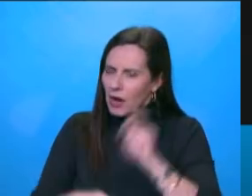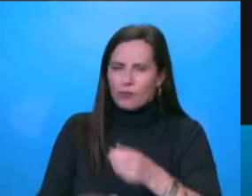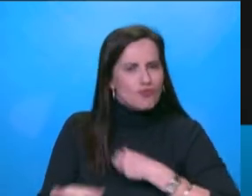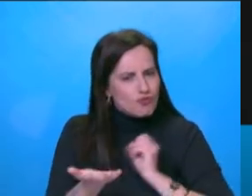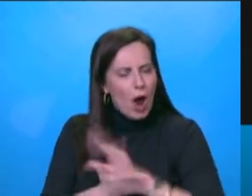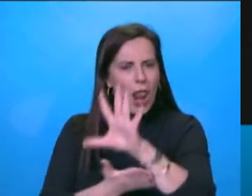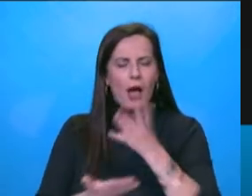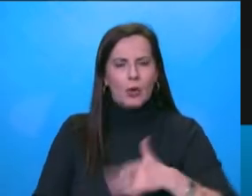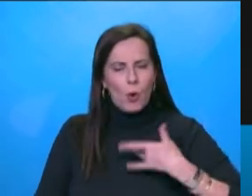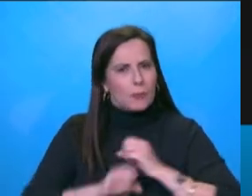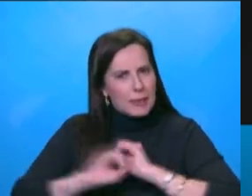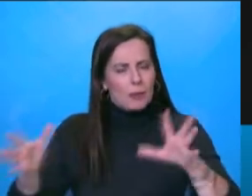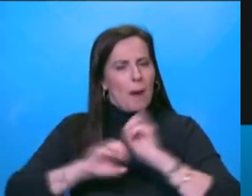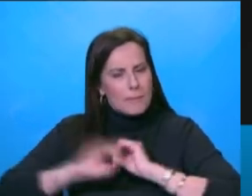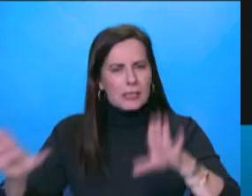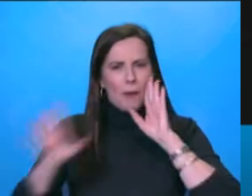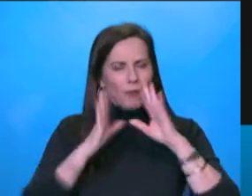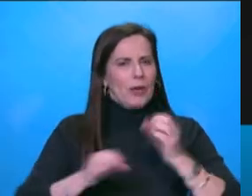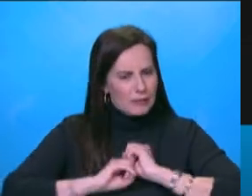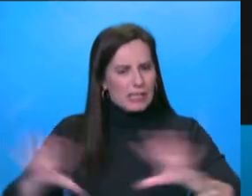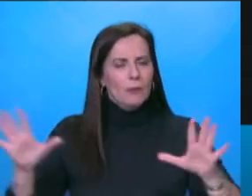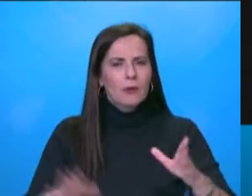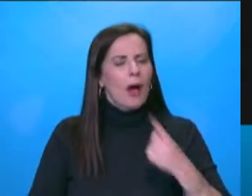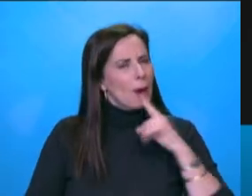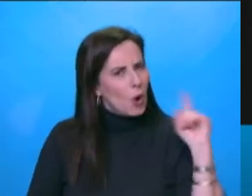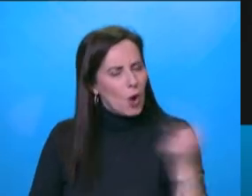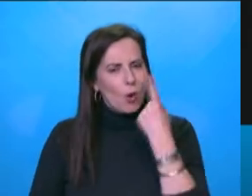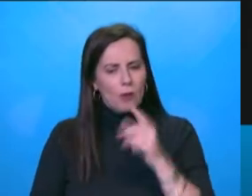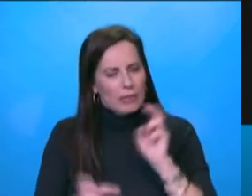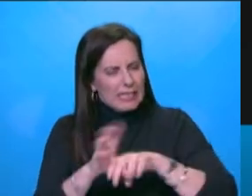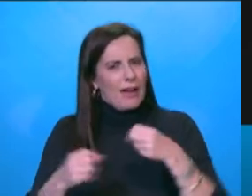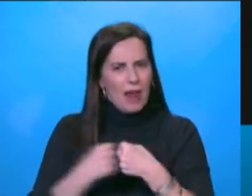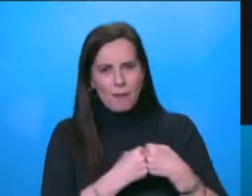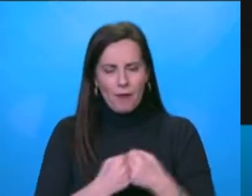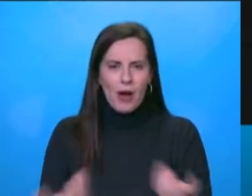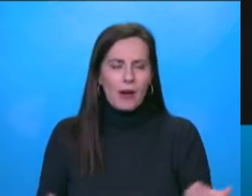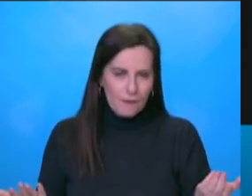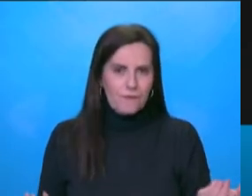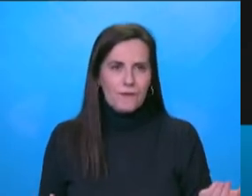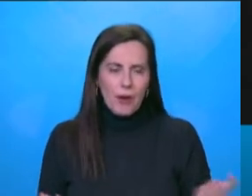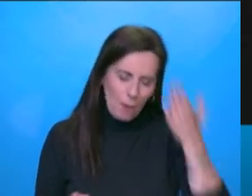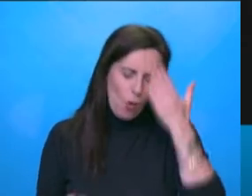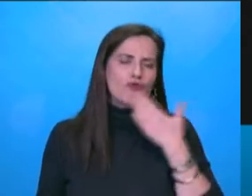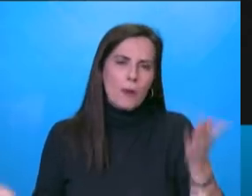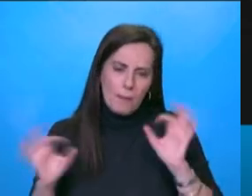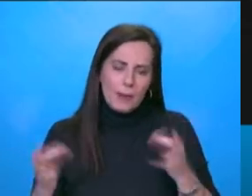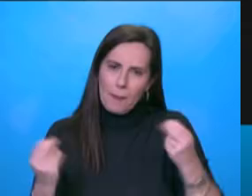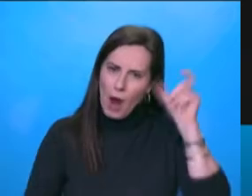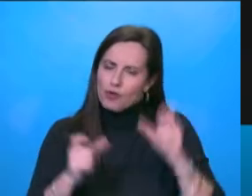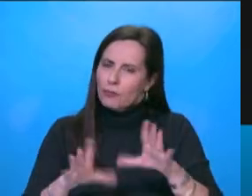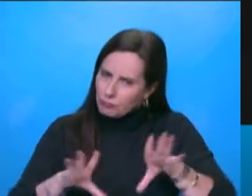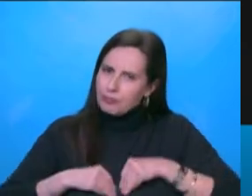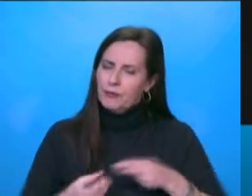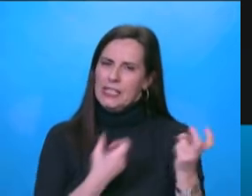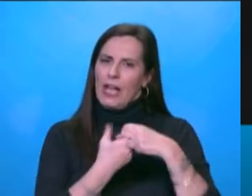וואטסאפים, פרסמנו בפייסבוק, קראנו לכולם להצטרף למאבק, וברוך השם, באמת הרבה אנשים נענו והצטרפו,